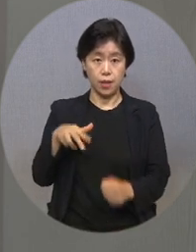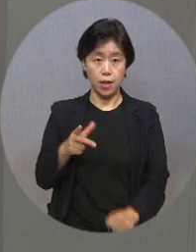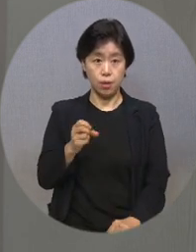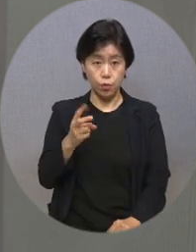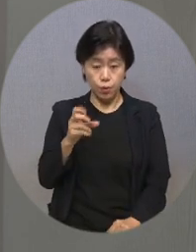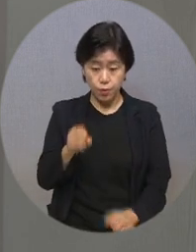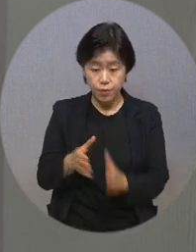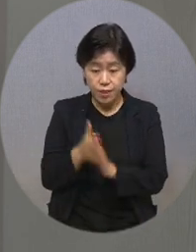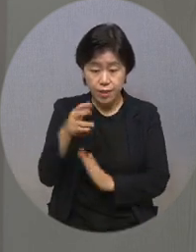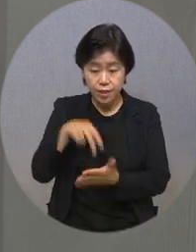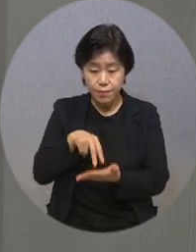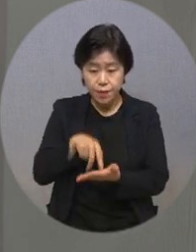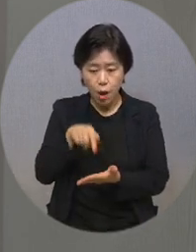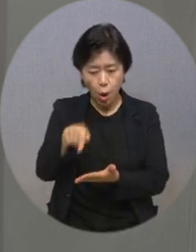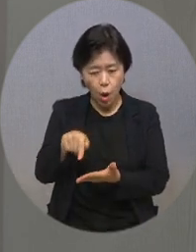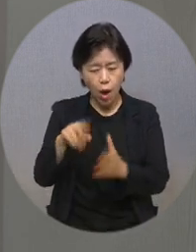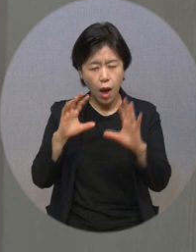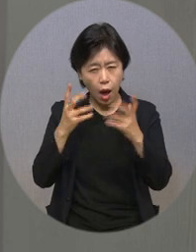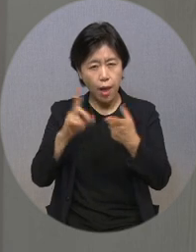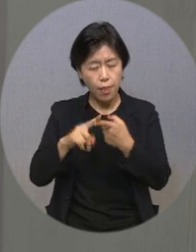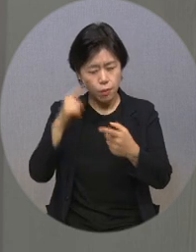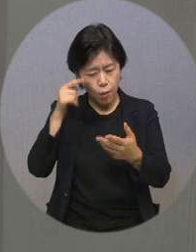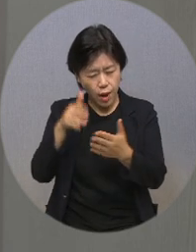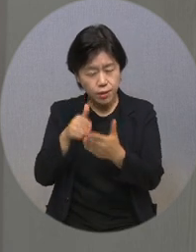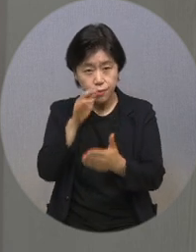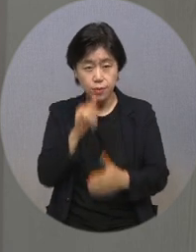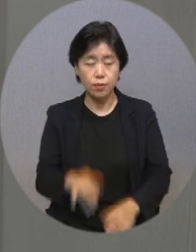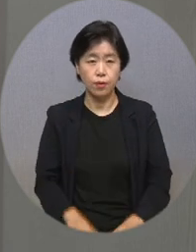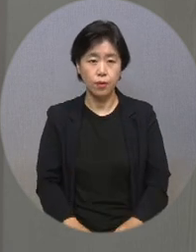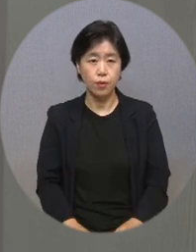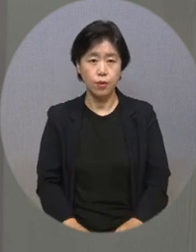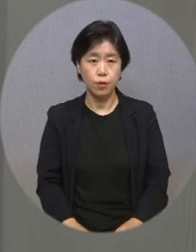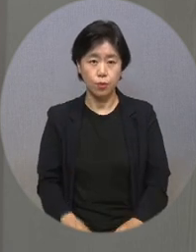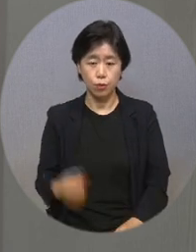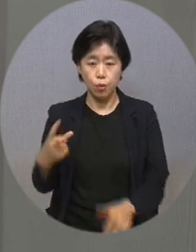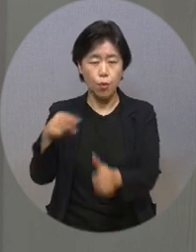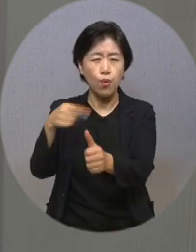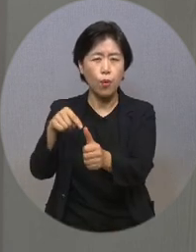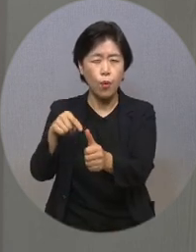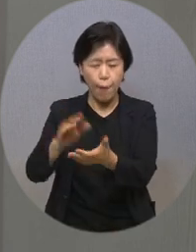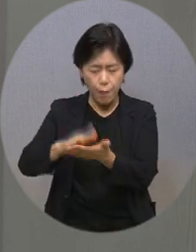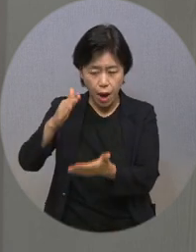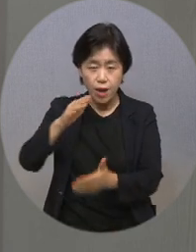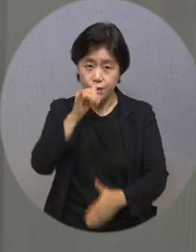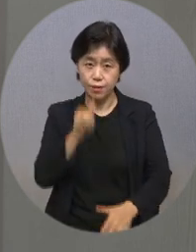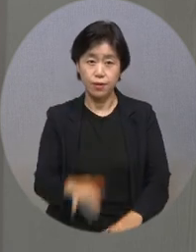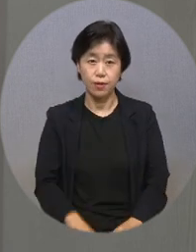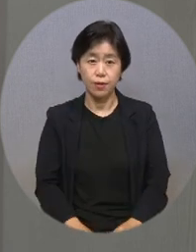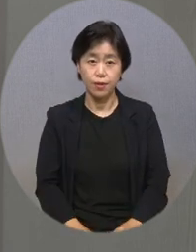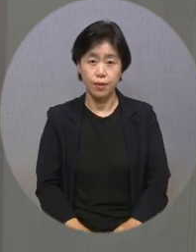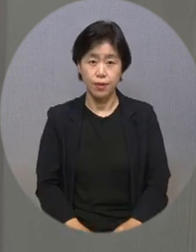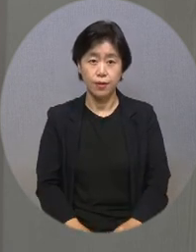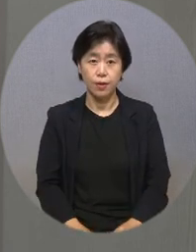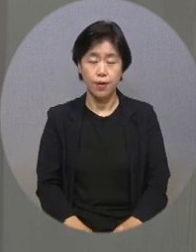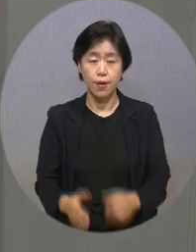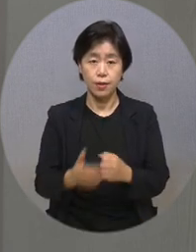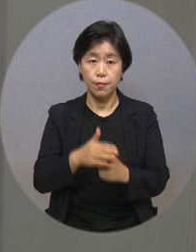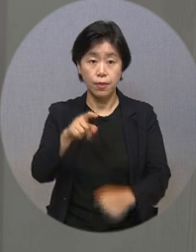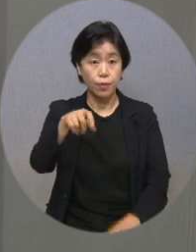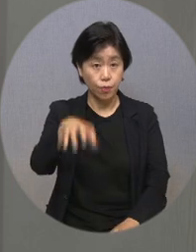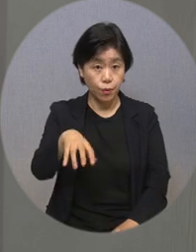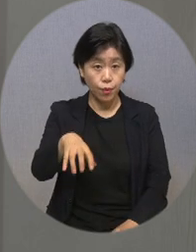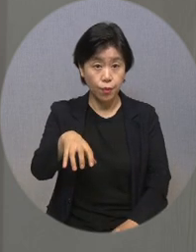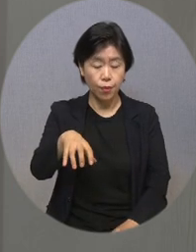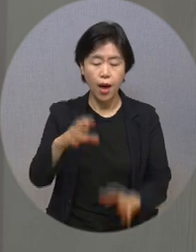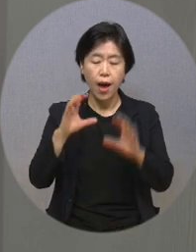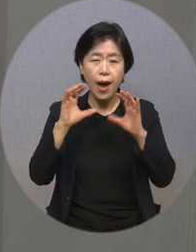것 같습니다. 교육열도 높고요. 그래서 어떻게 보면 다른 지역보다도 아동 친화도시적인